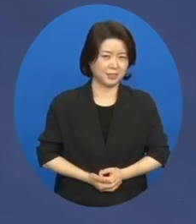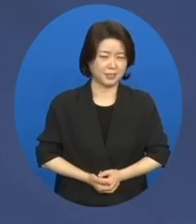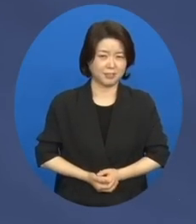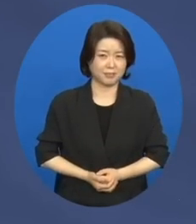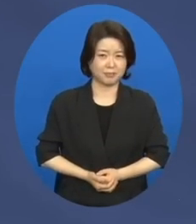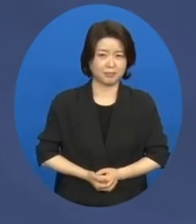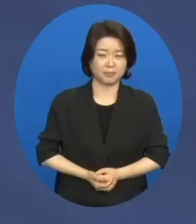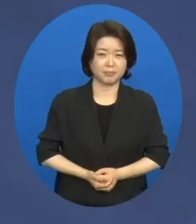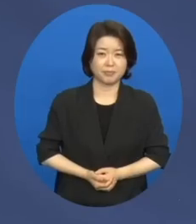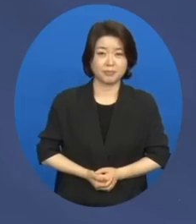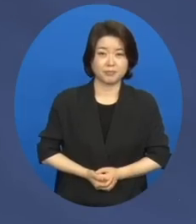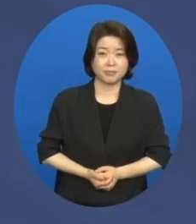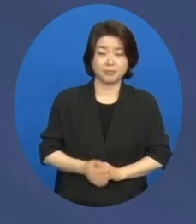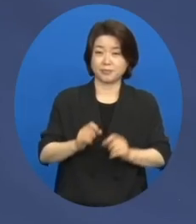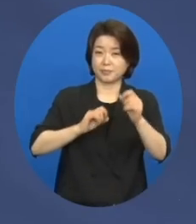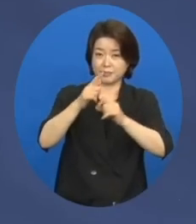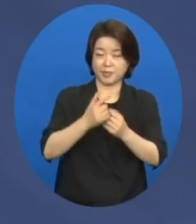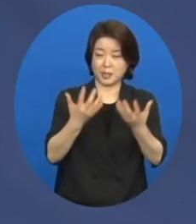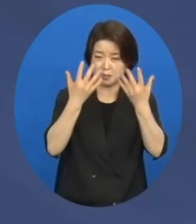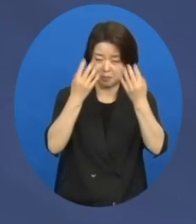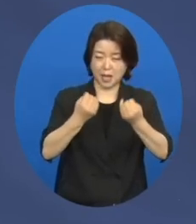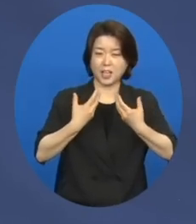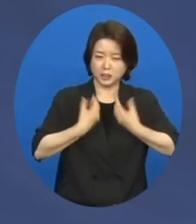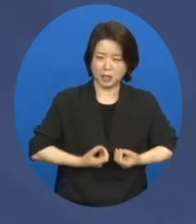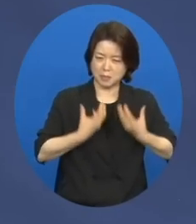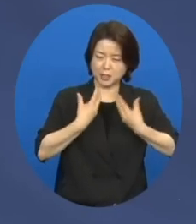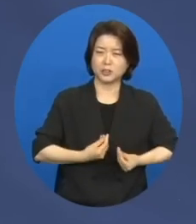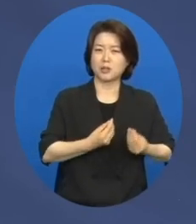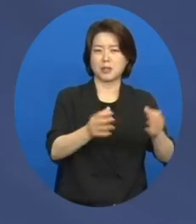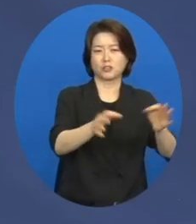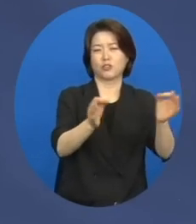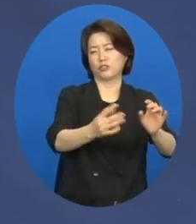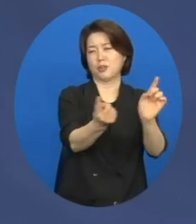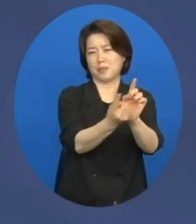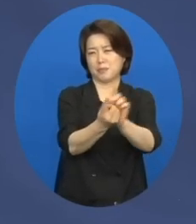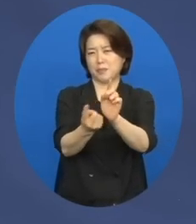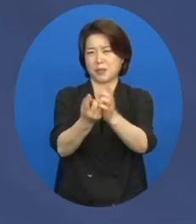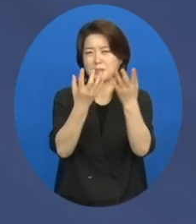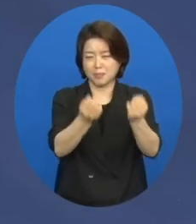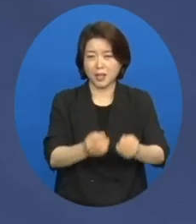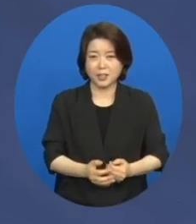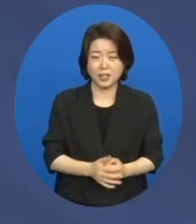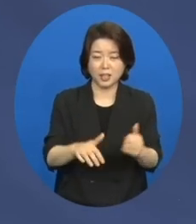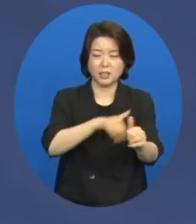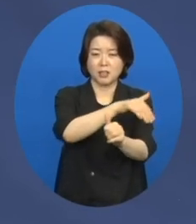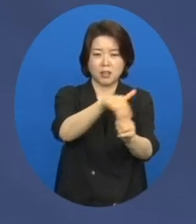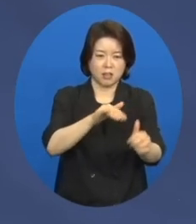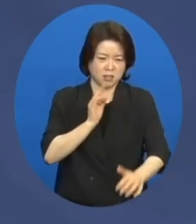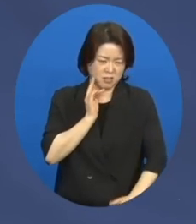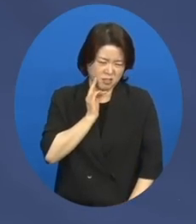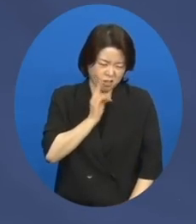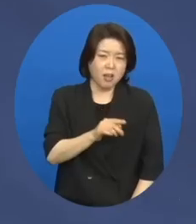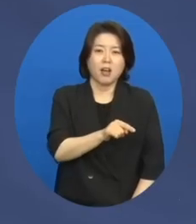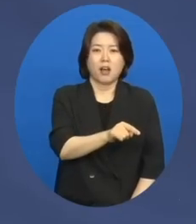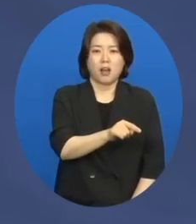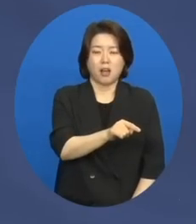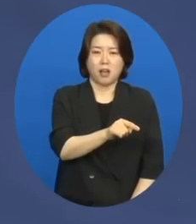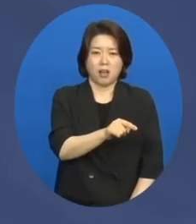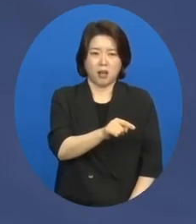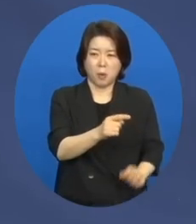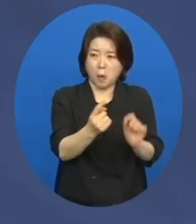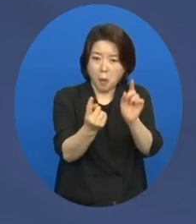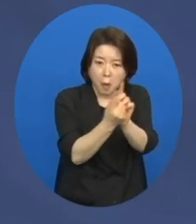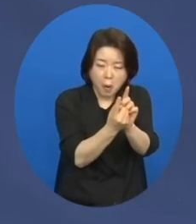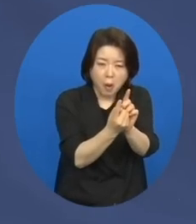대부분 많은 절망의 순간을 겪으면서 상황이 아주 심각한 지경에 가 계신